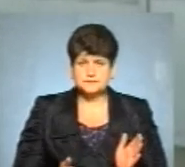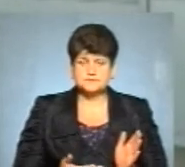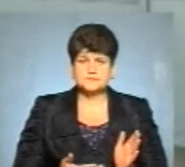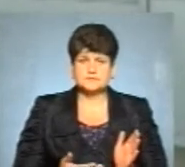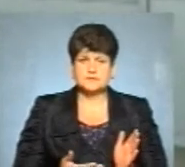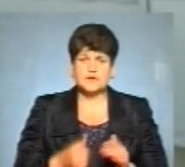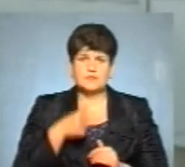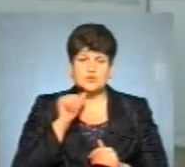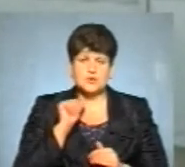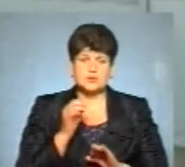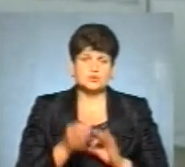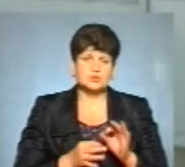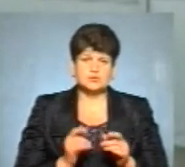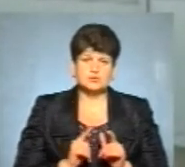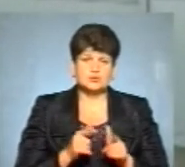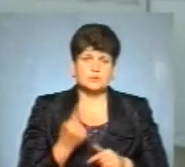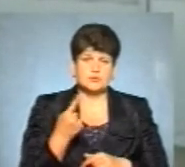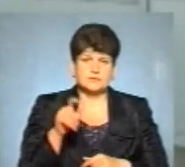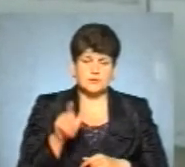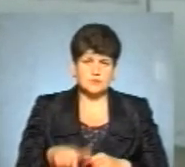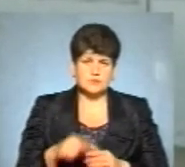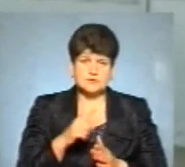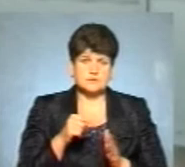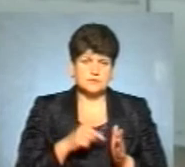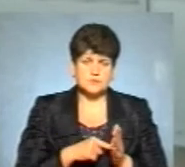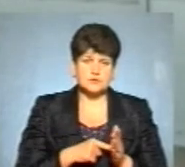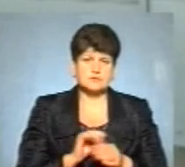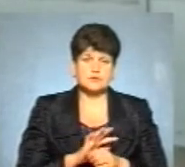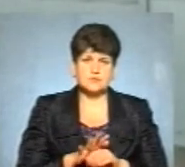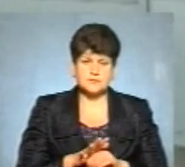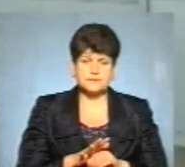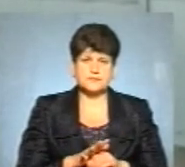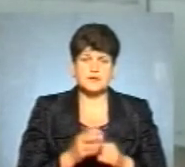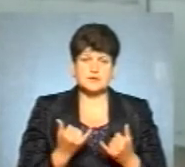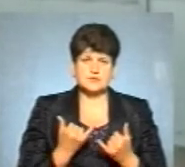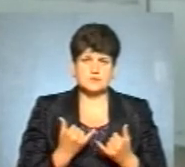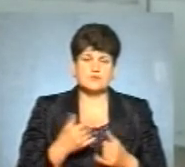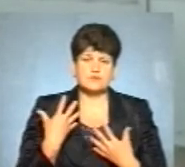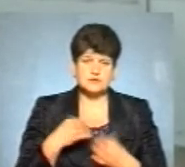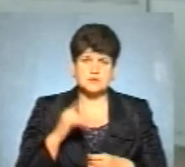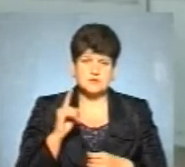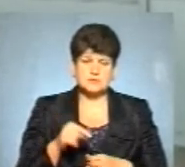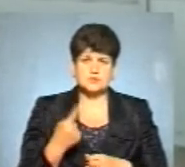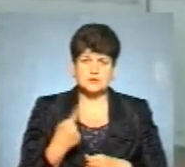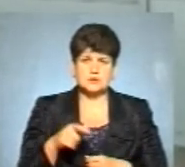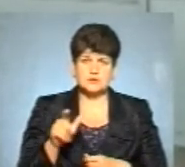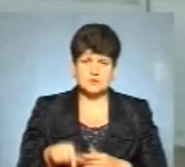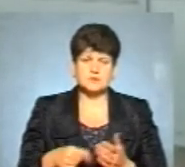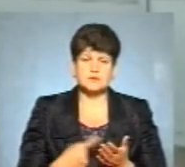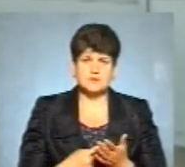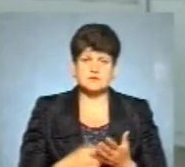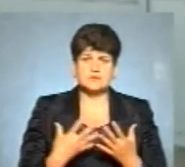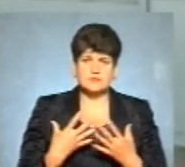За вчорашню добу поступила одна хвора із підозрою на ковід. Ну і на даний момент знаємо, що вже одна хвора з підтвердженням з